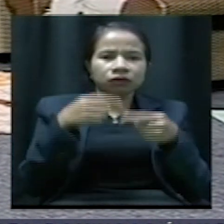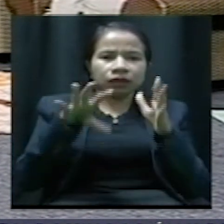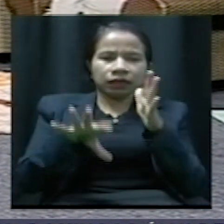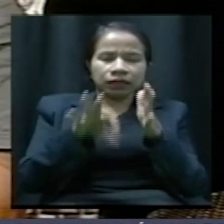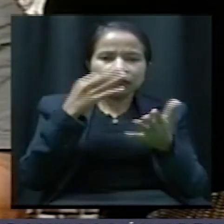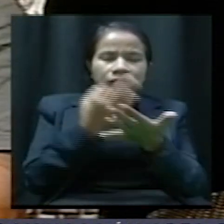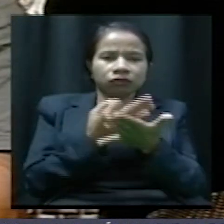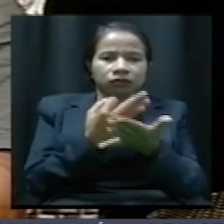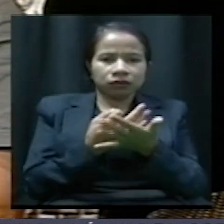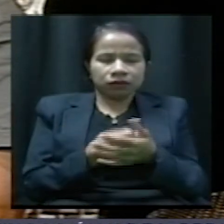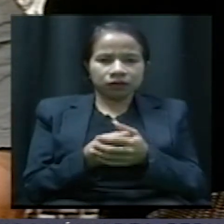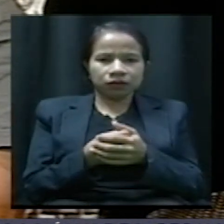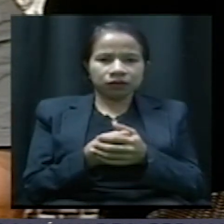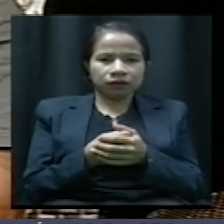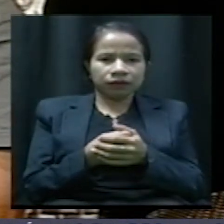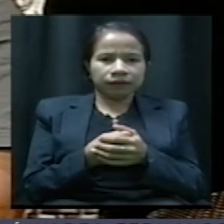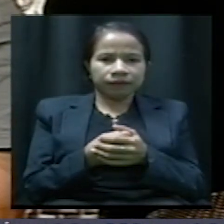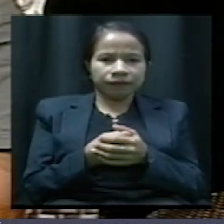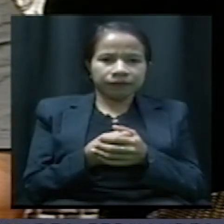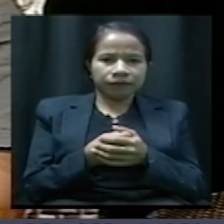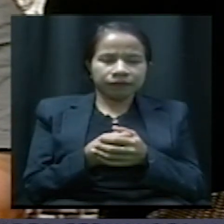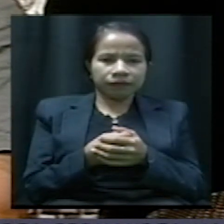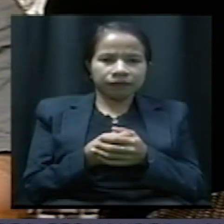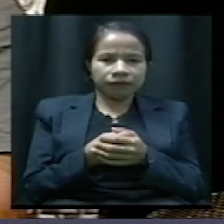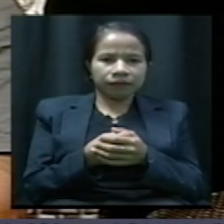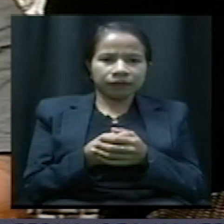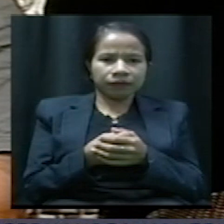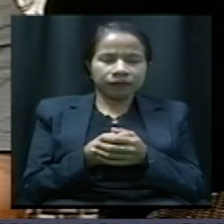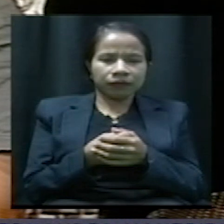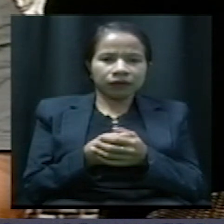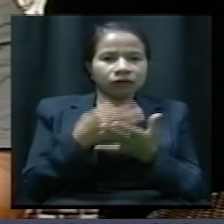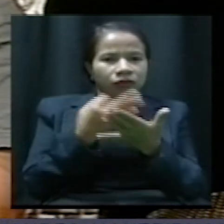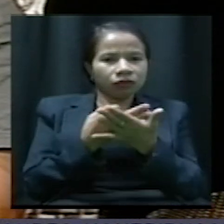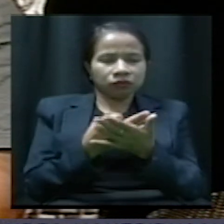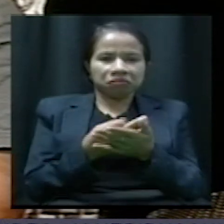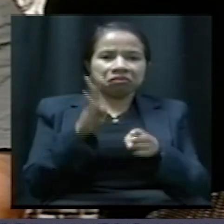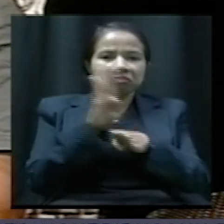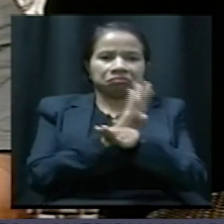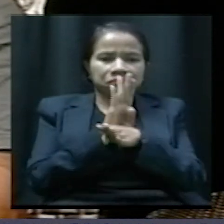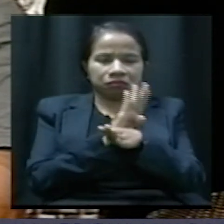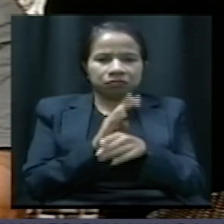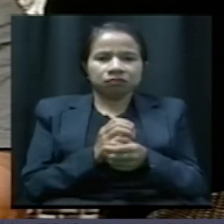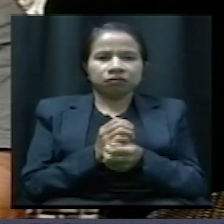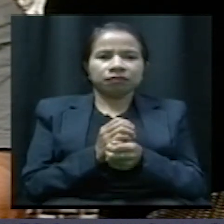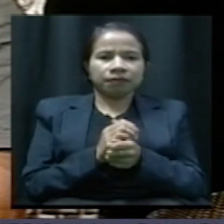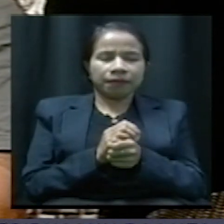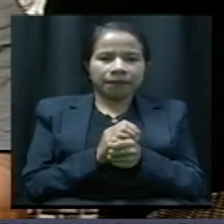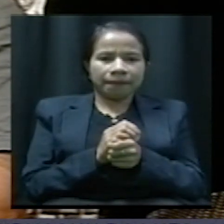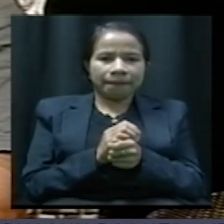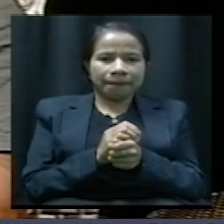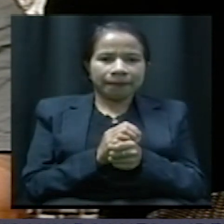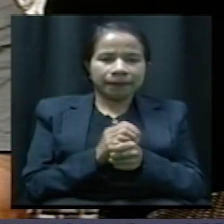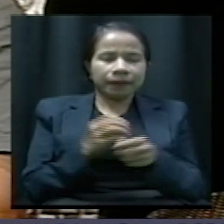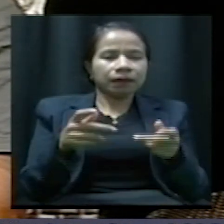rendimentos rendimentos ba nya rendimentos ba familia rendimentos ba negocio idane mak